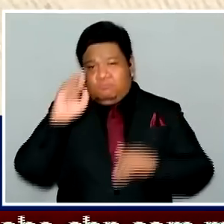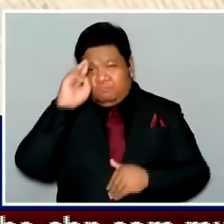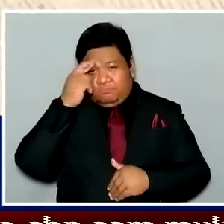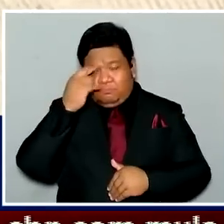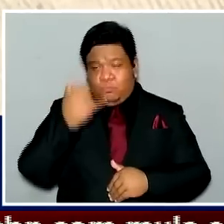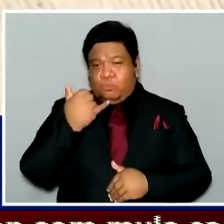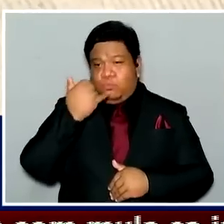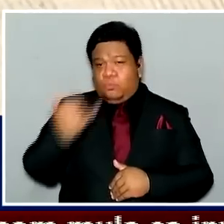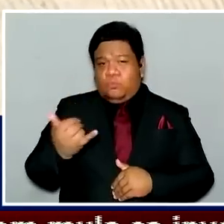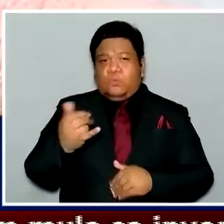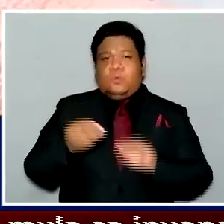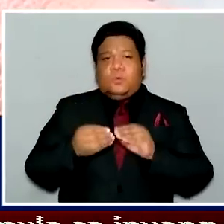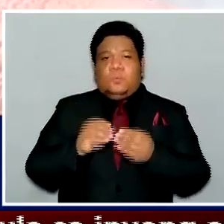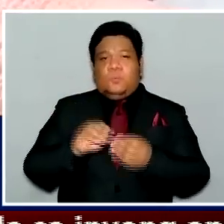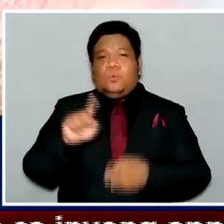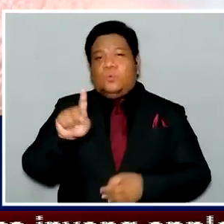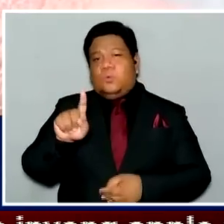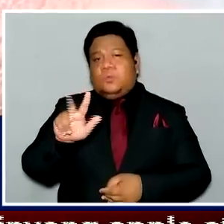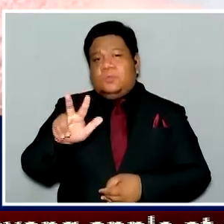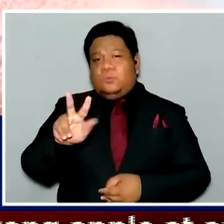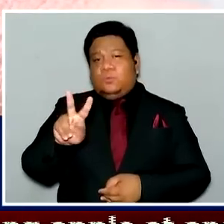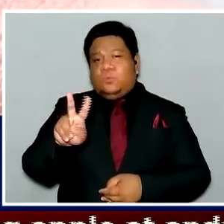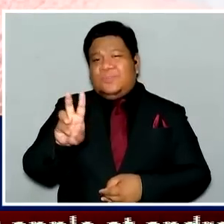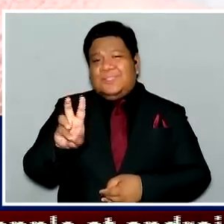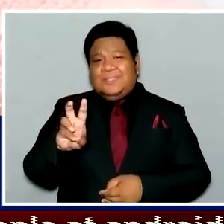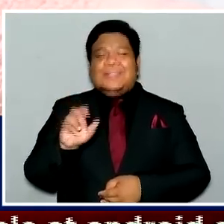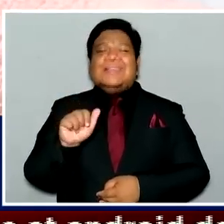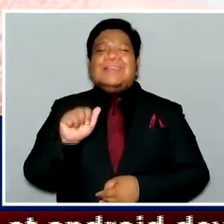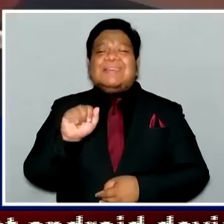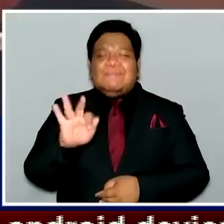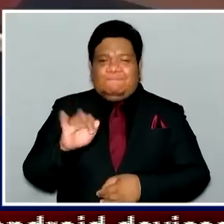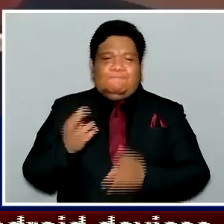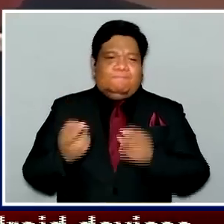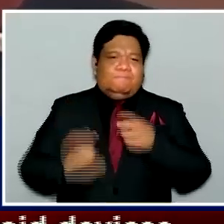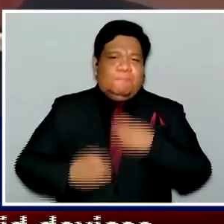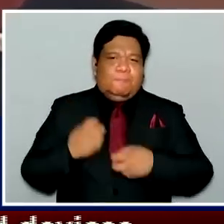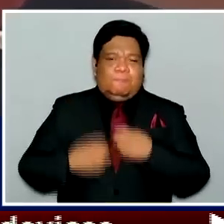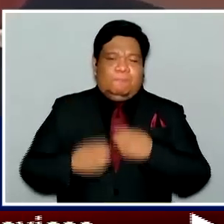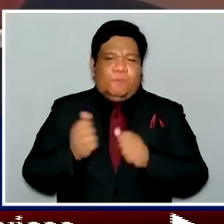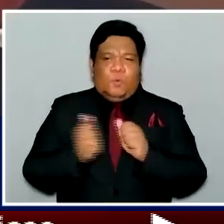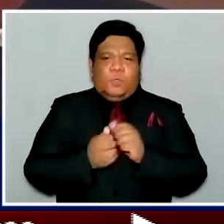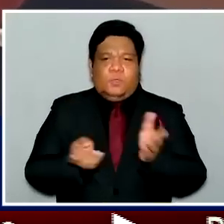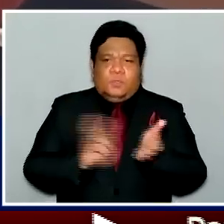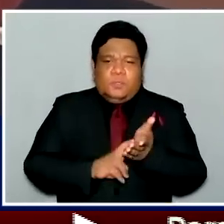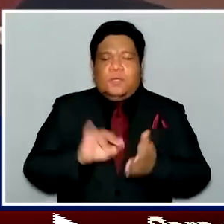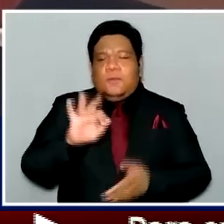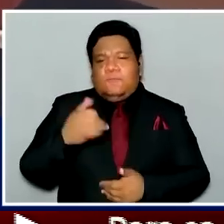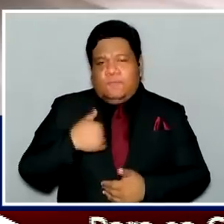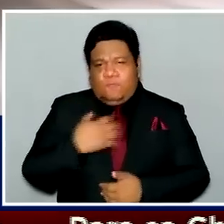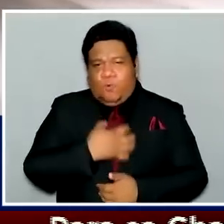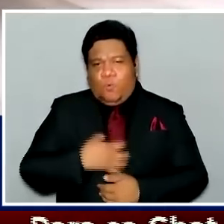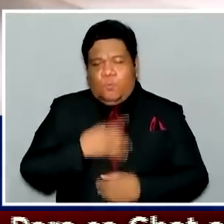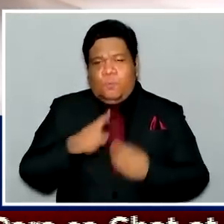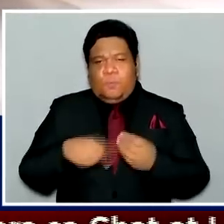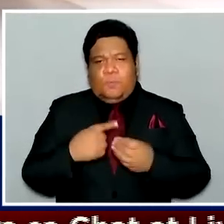hotline 1326 sakaling may problema sa SIM registration o may reklamo sa mga text scam. Jackie